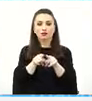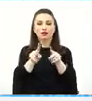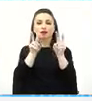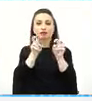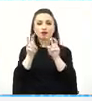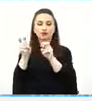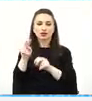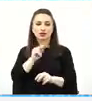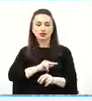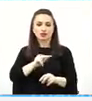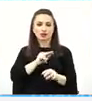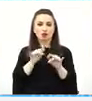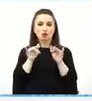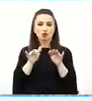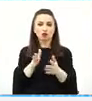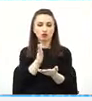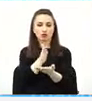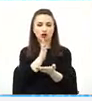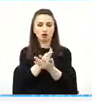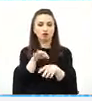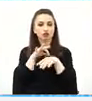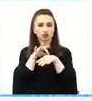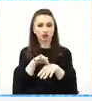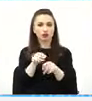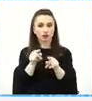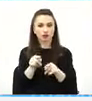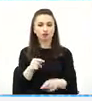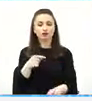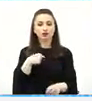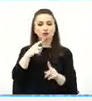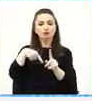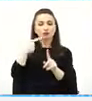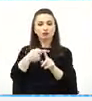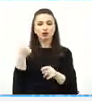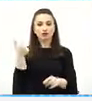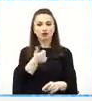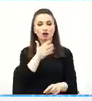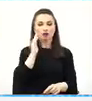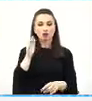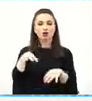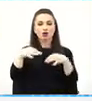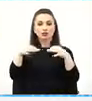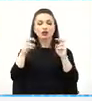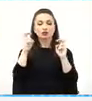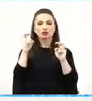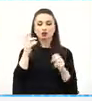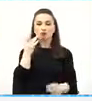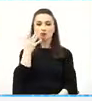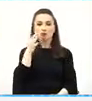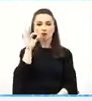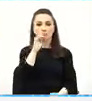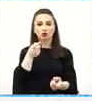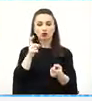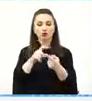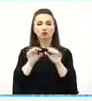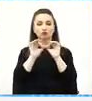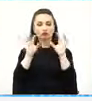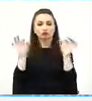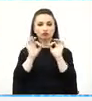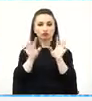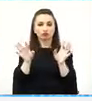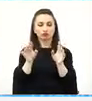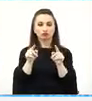ტიპის სამუშაოები იქნა ჩატარებული. ჩვენ მომდევნო კვირას ვაპირებთ სატრანსპორტო პოლიტიკაზე